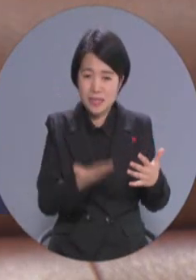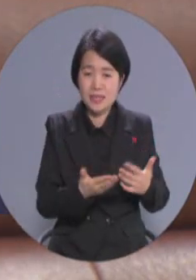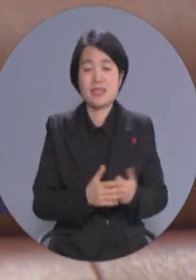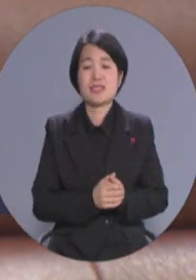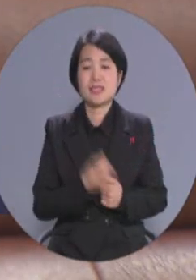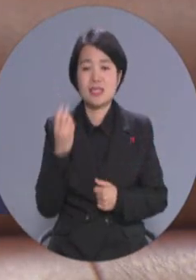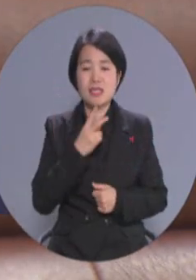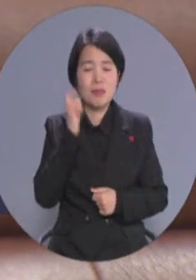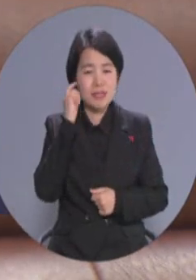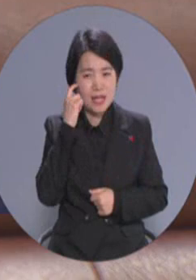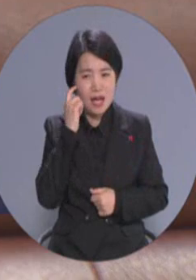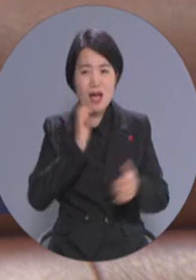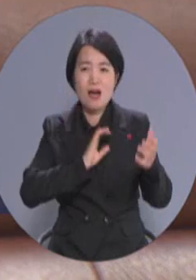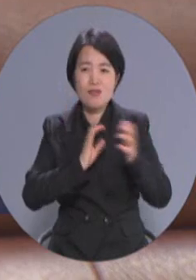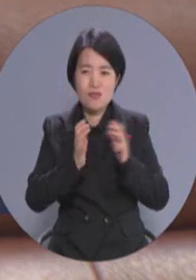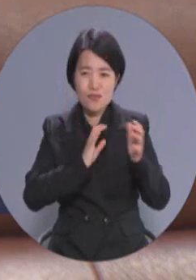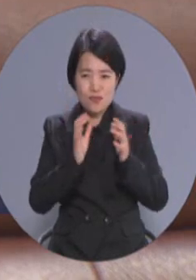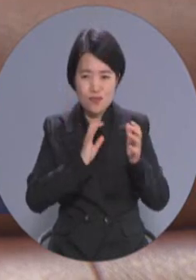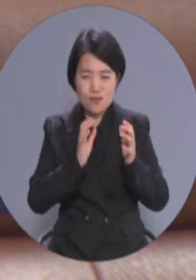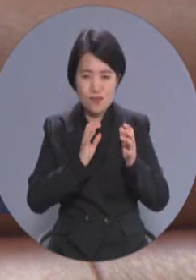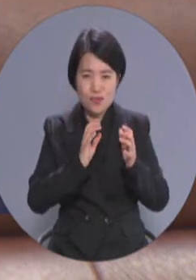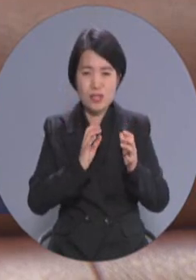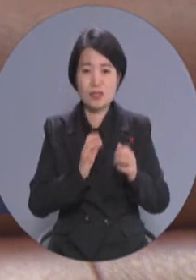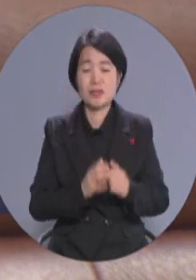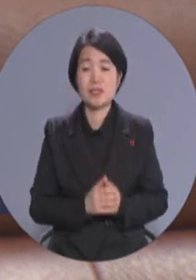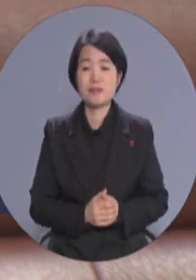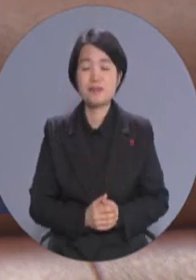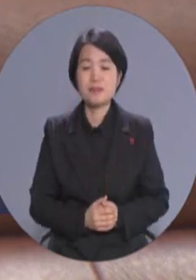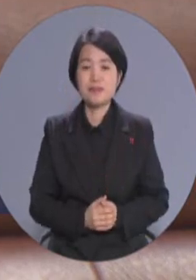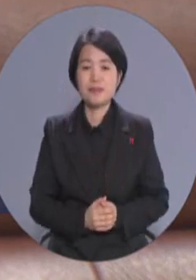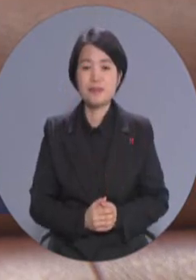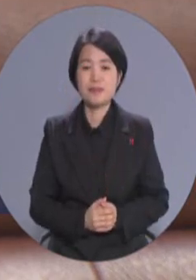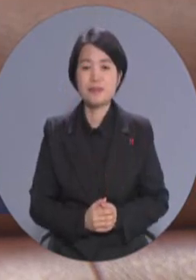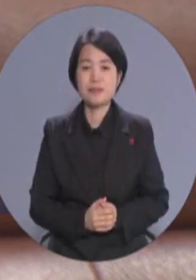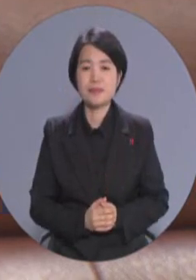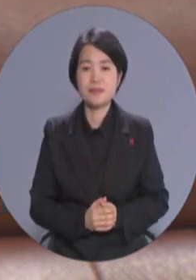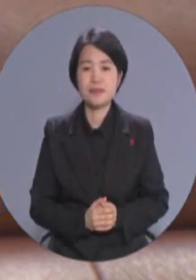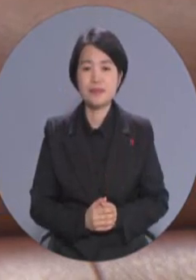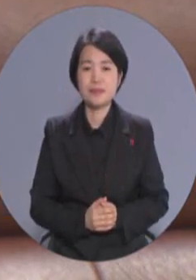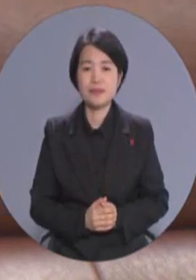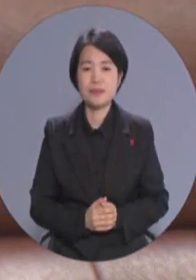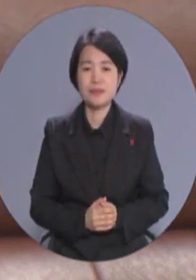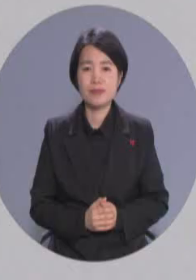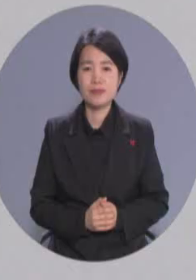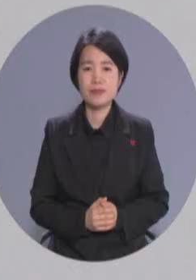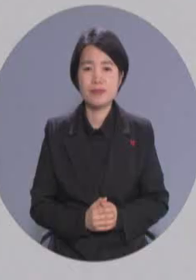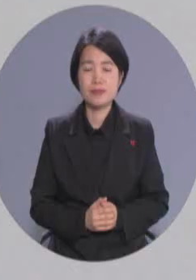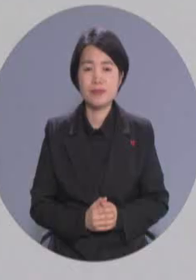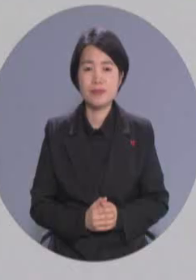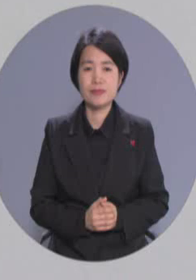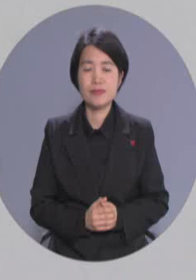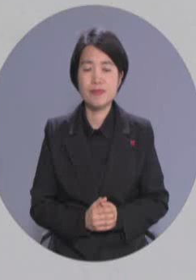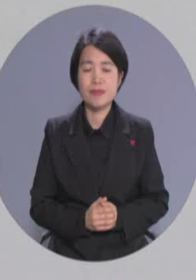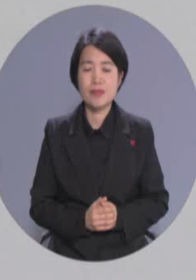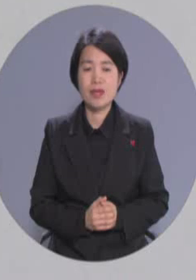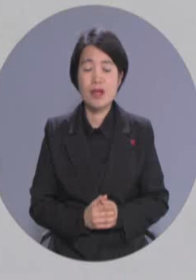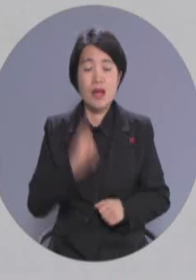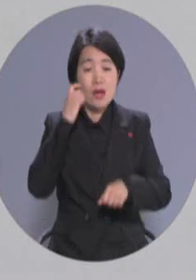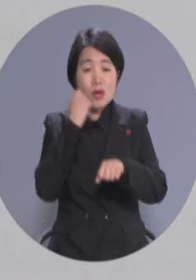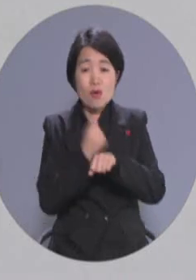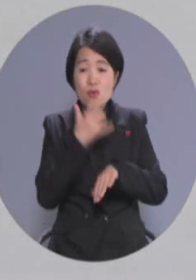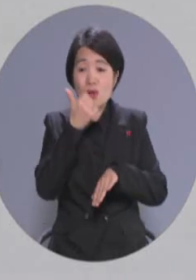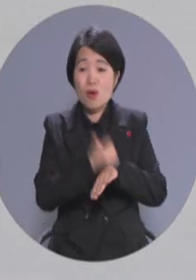컨텐츠는 무엇인지 다시 한번 또 고민하고 토해 왔습니다 보고회에서